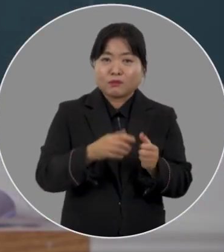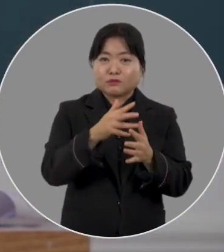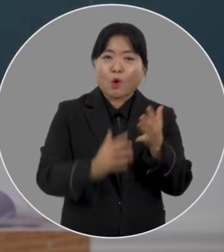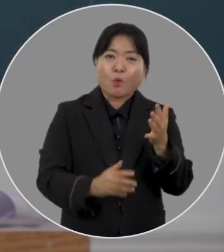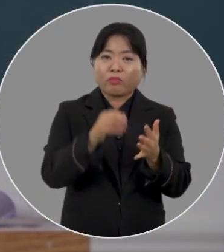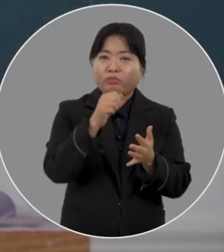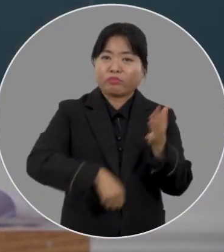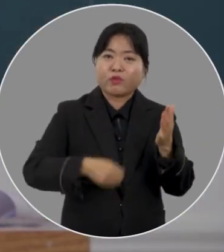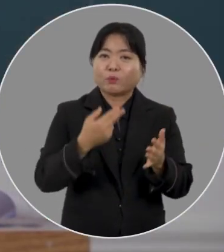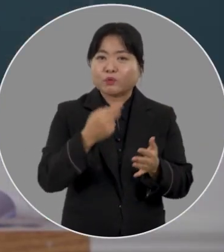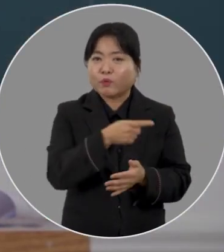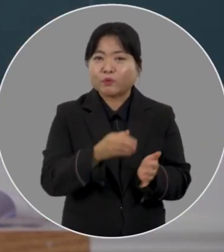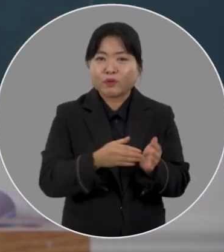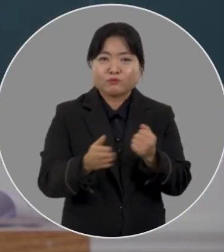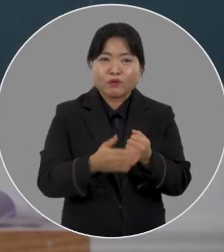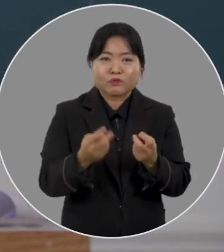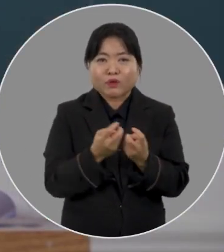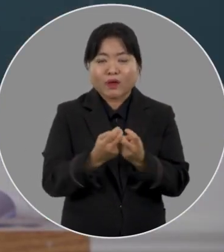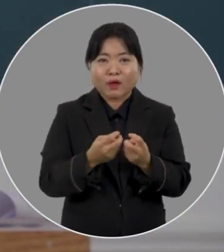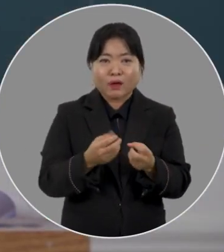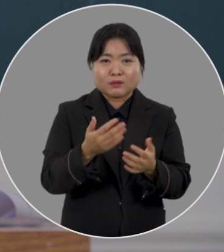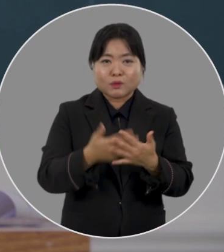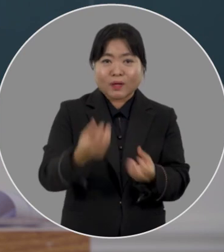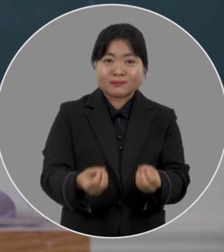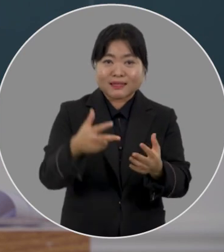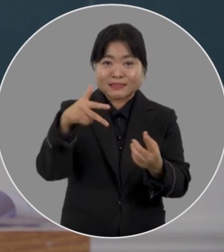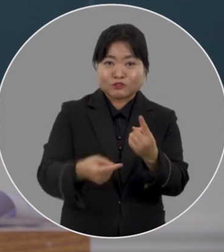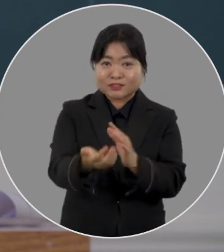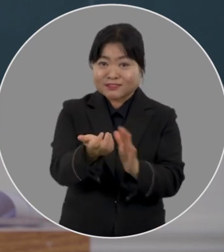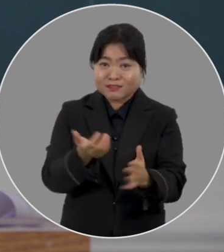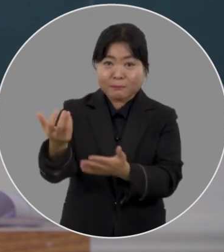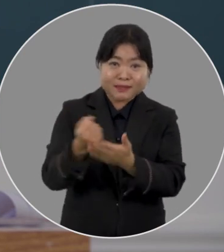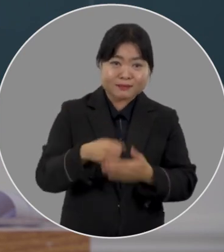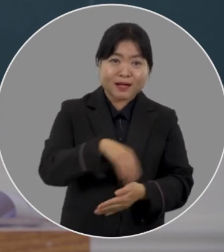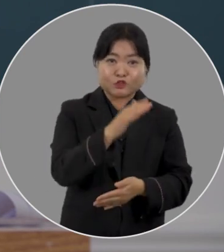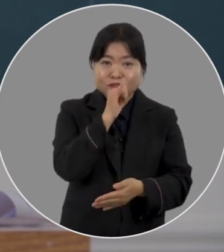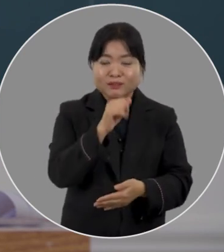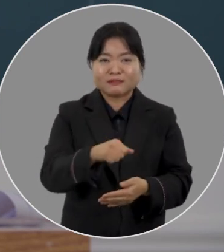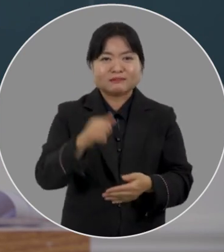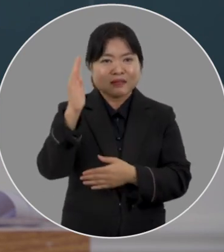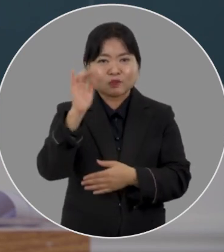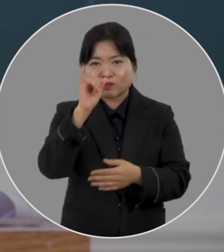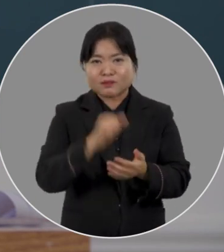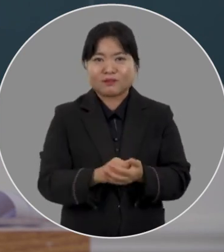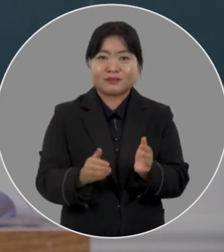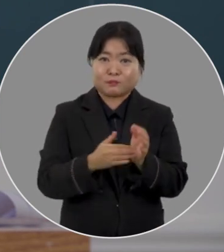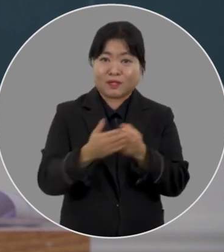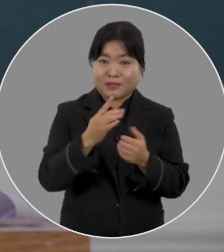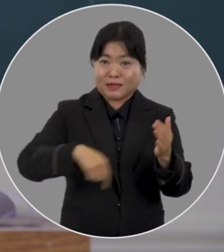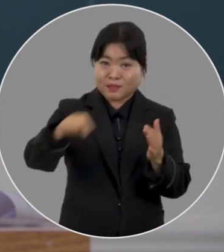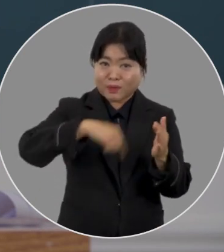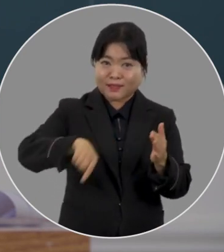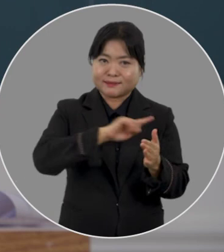여권이 없어가지고 그걸 막 영화제 일주일 전에서야 받아서 갈 수 있었다고 하는 얘기도 있었는데요. 그러니까 이런